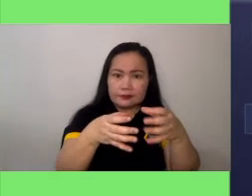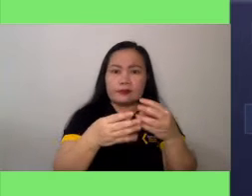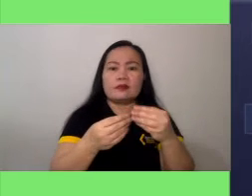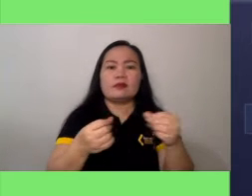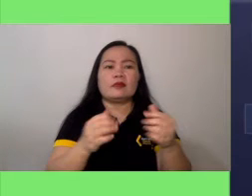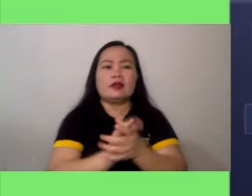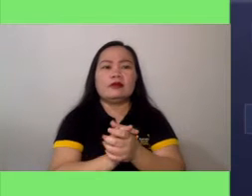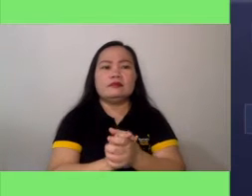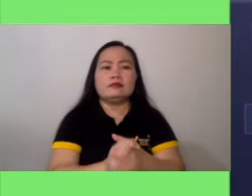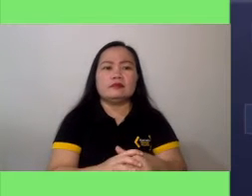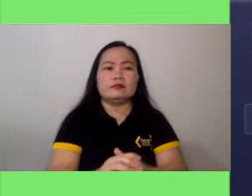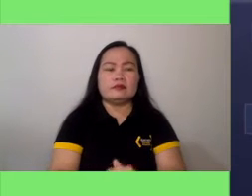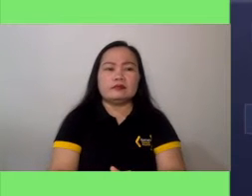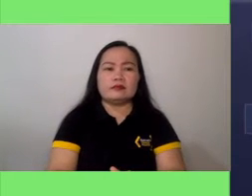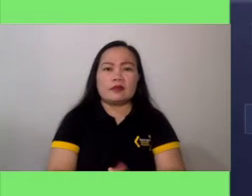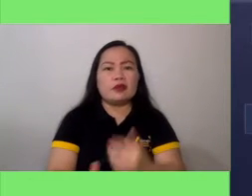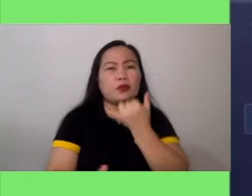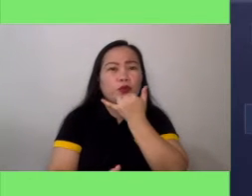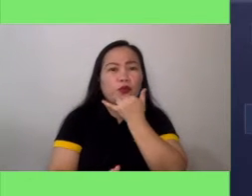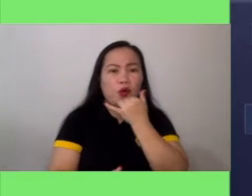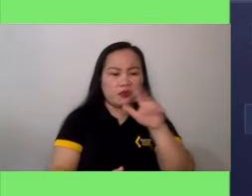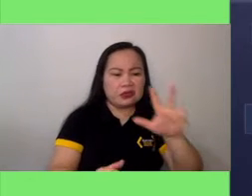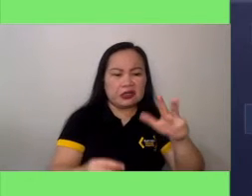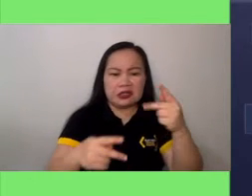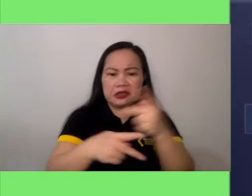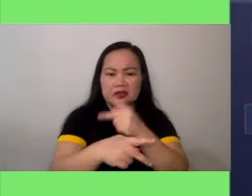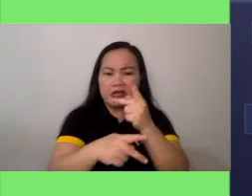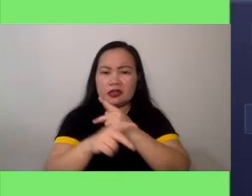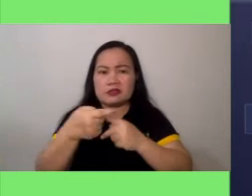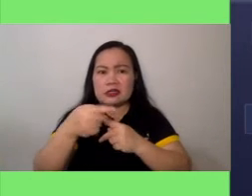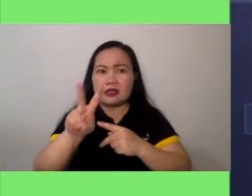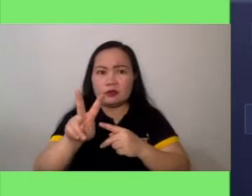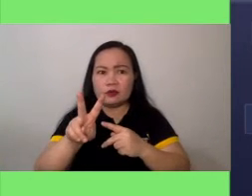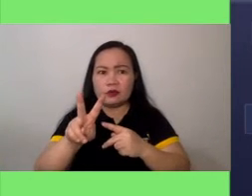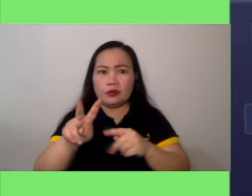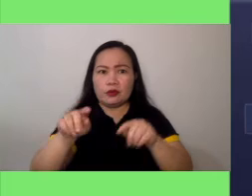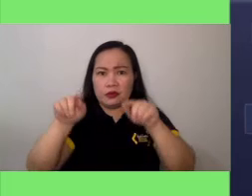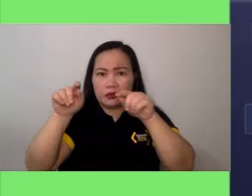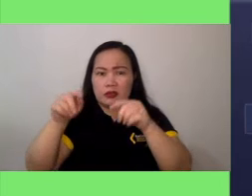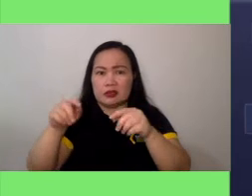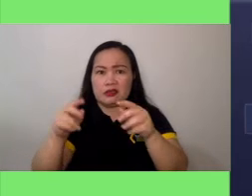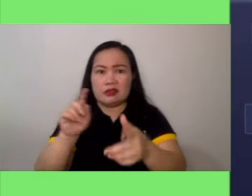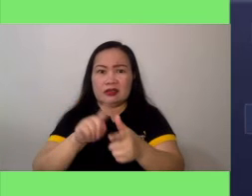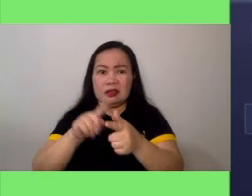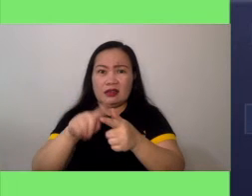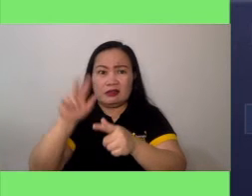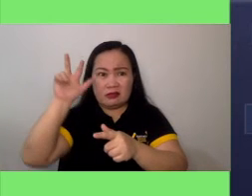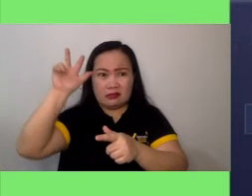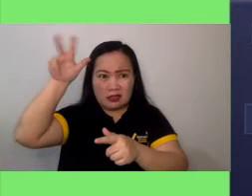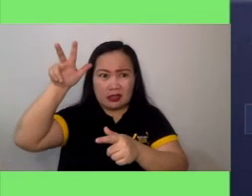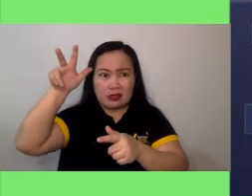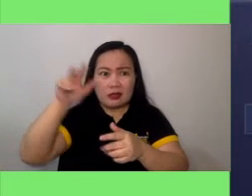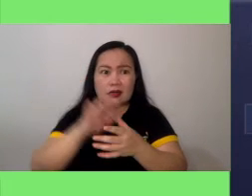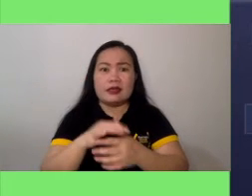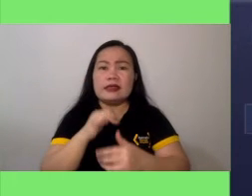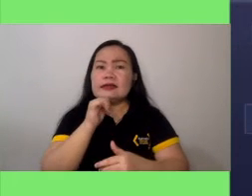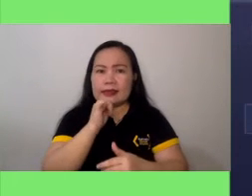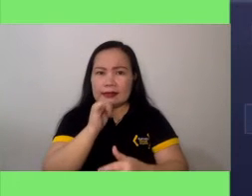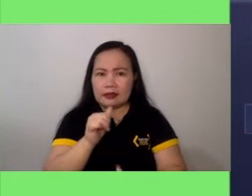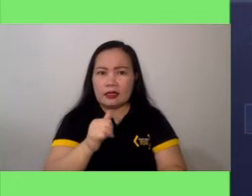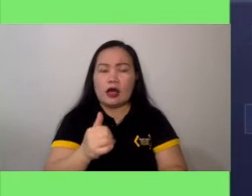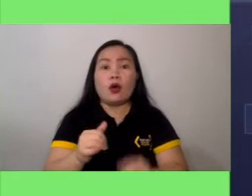is wrong. Why? 3 times negative 2, tinimes mo, tas ni-raise mo sa 3. Bakit